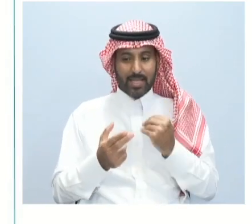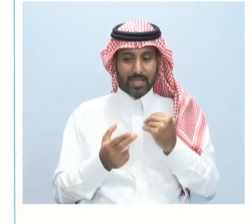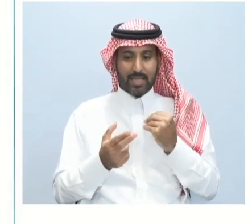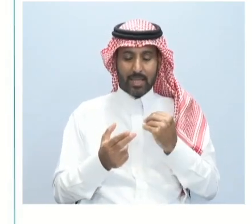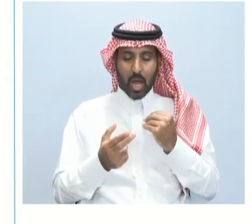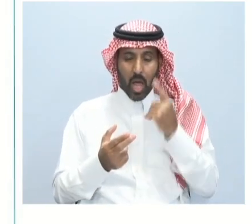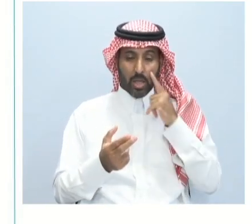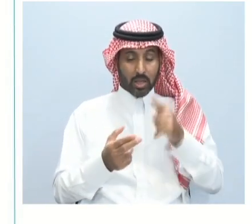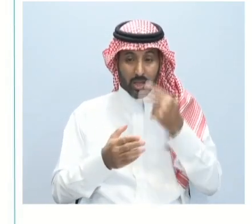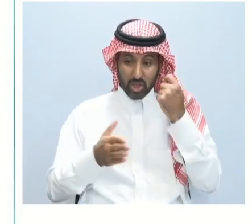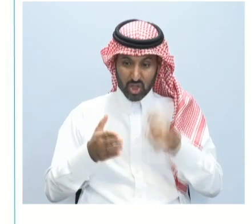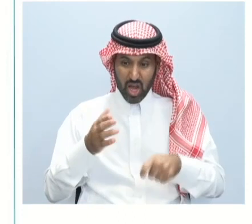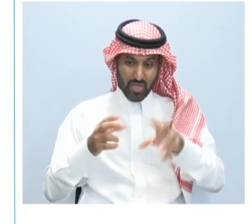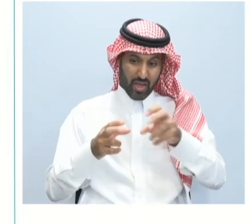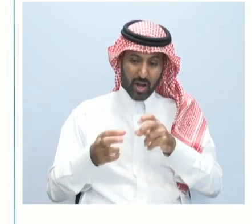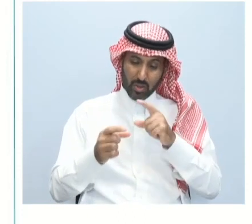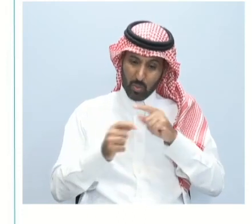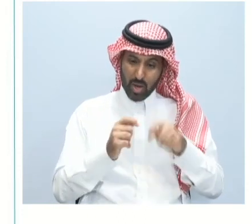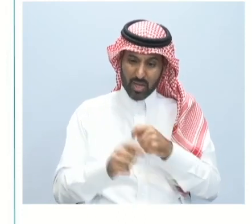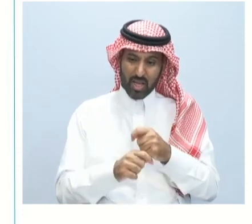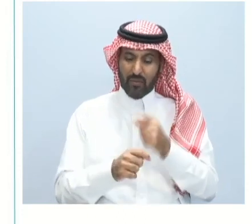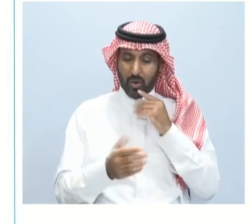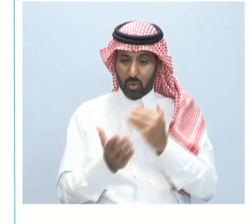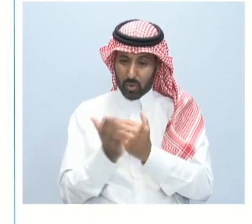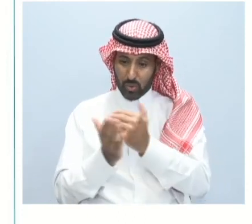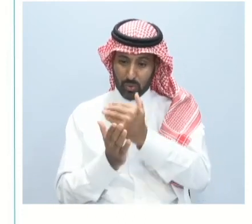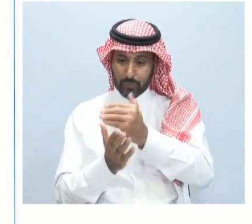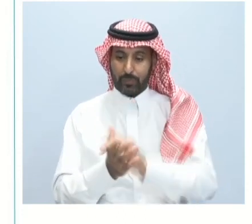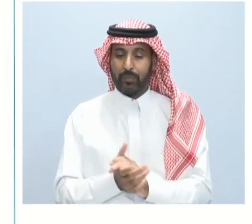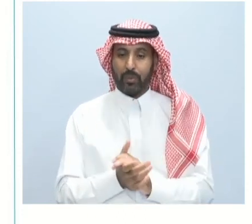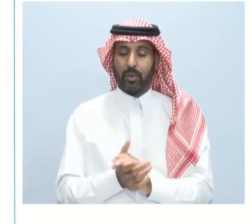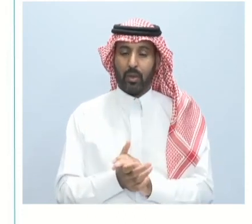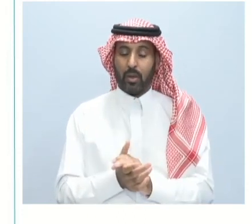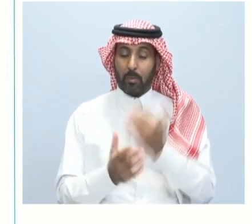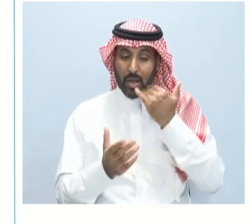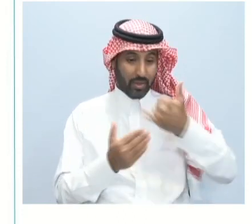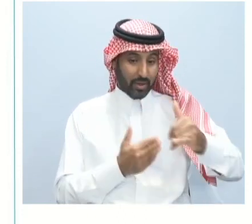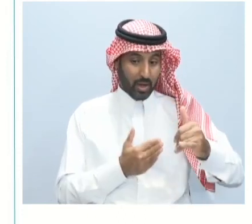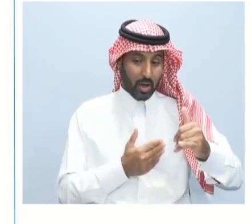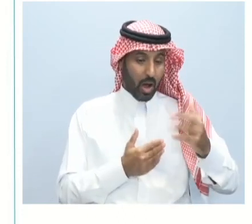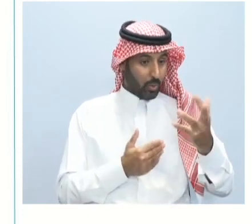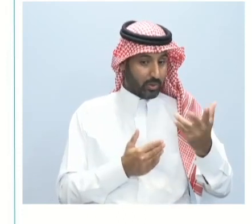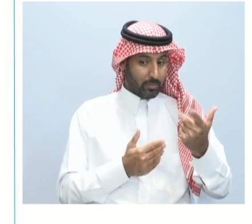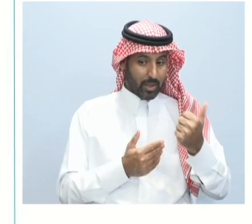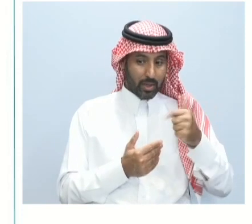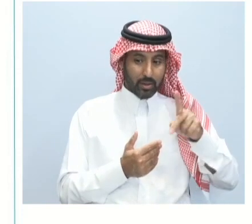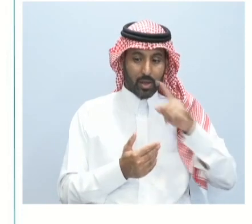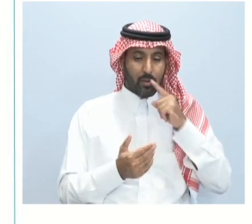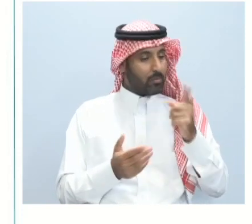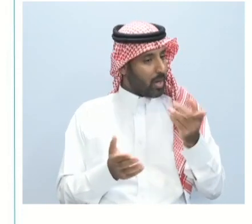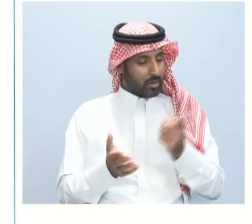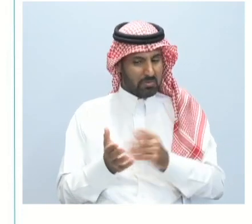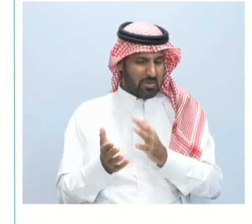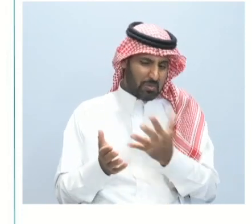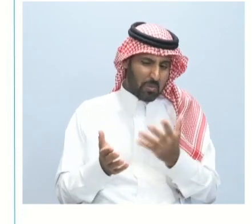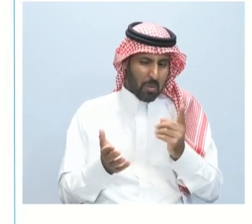طريق اتخاذ القرارات المقيده في كل خطوه على الرغم من ان هذه الطريقه او هذه الخوارزميه لا تضمن الوصول الى